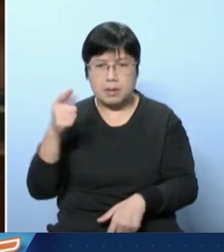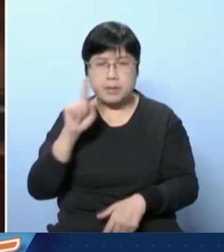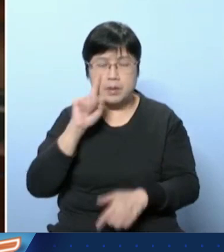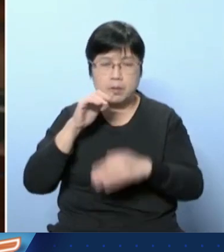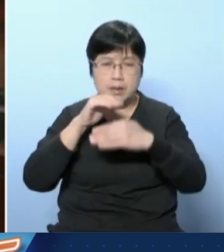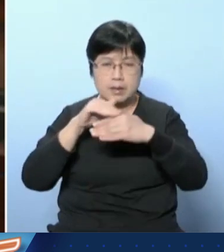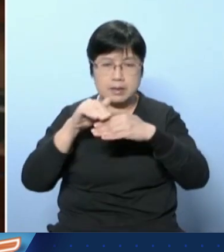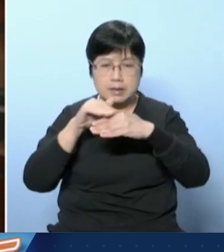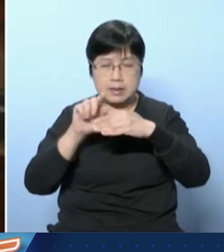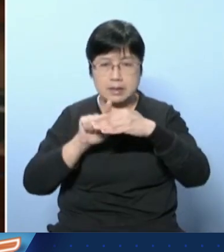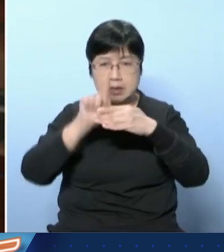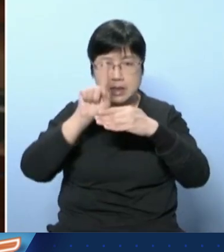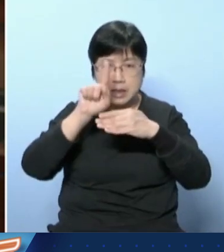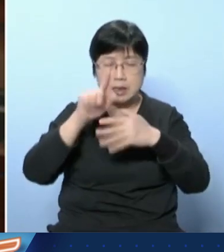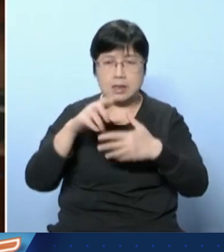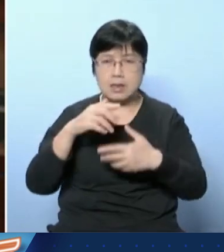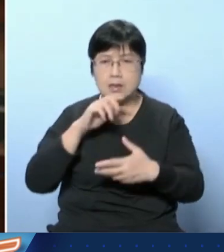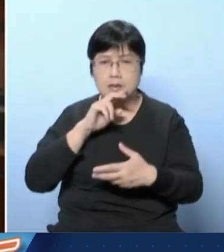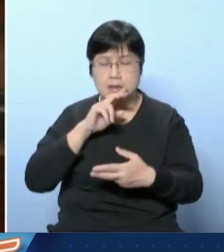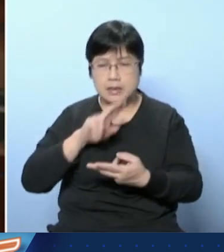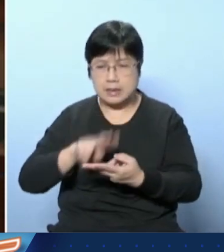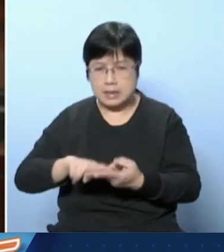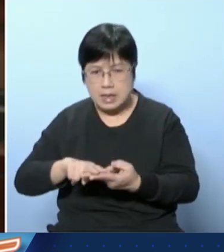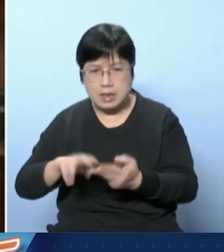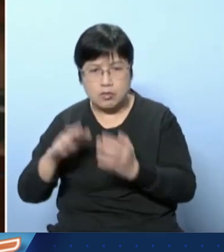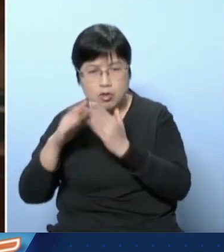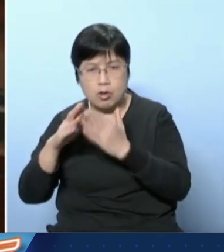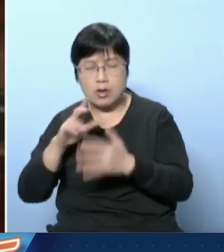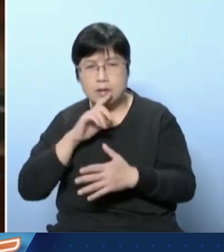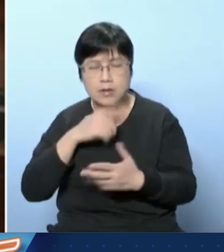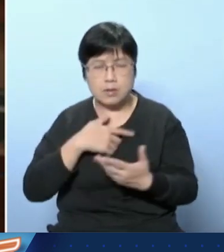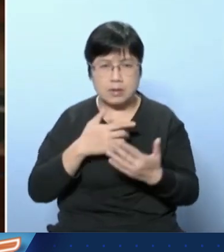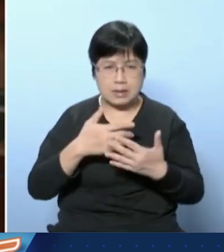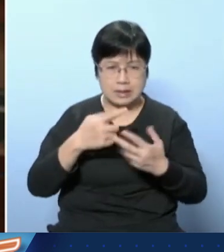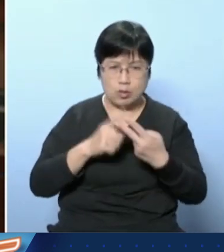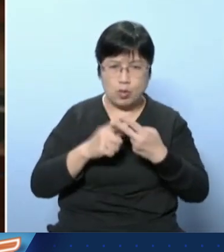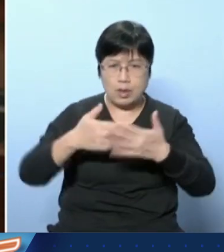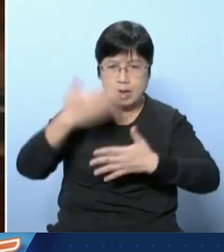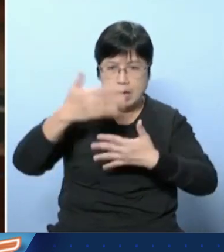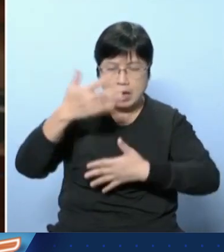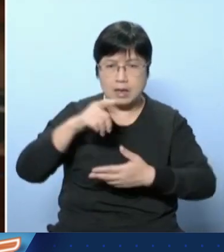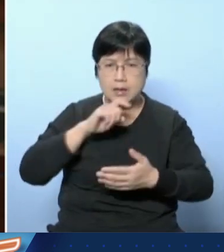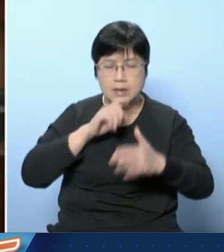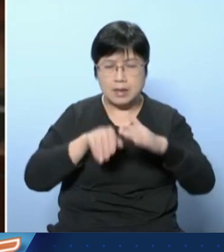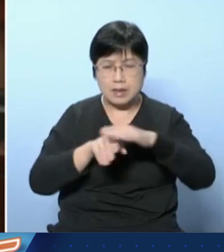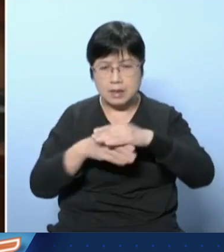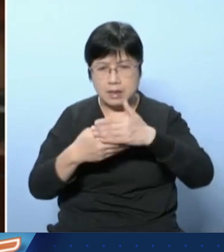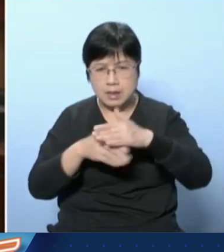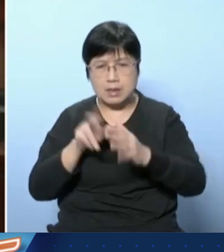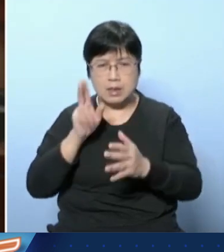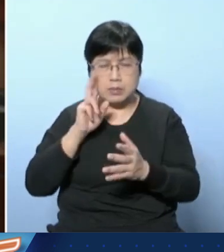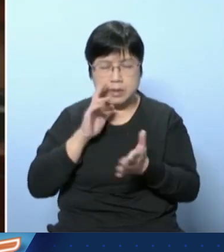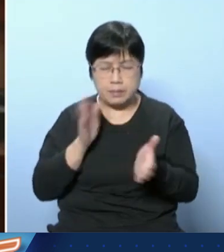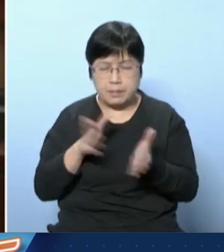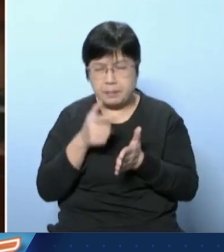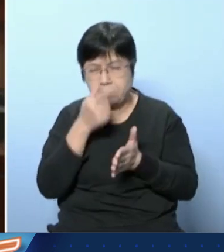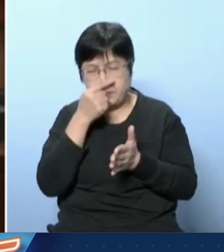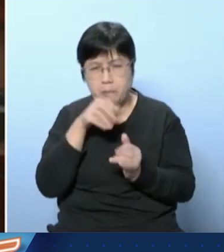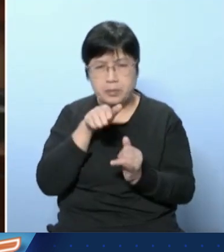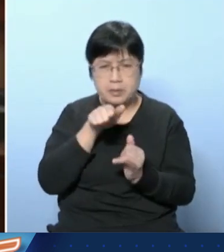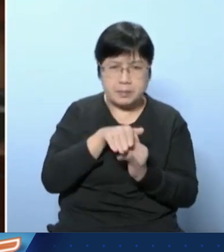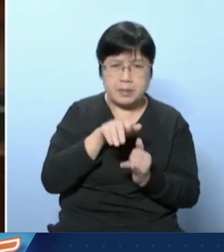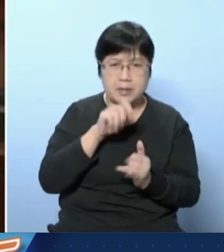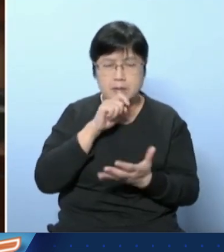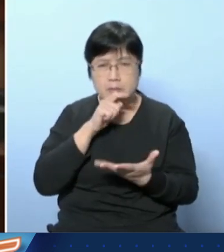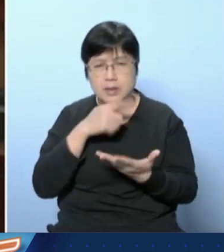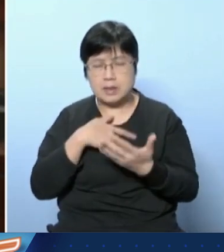啦、天井屋啦。在啲工廈入邊嘅劏房嘅林立啦，仲出現咧，又繼續有棺材房啦、閣樓房啦，甚至樹窿